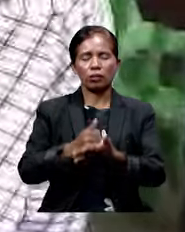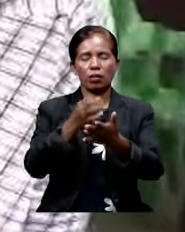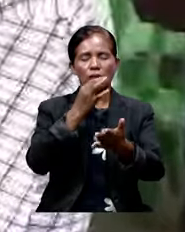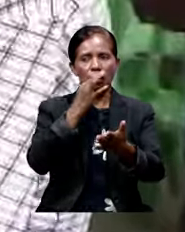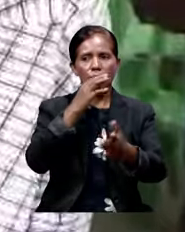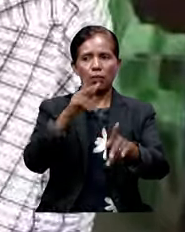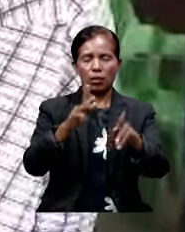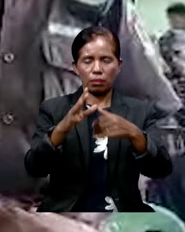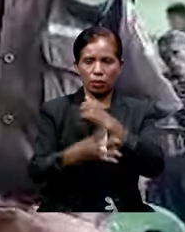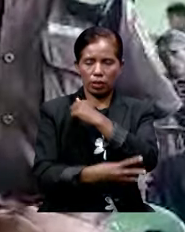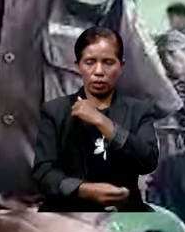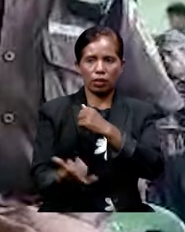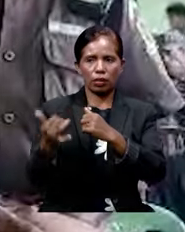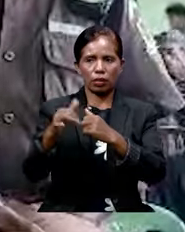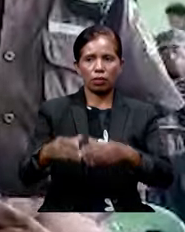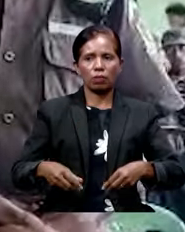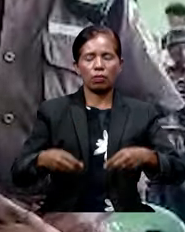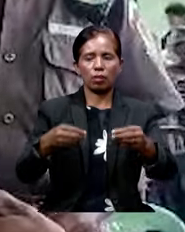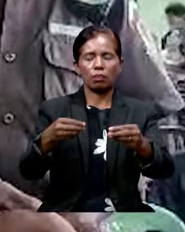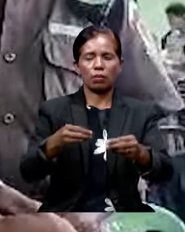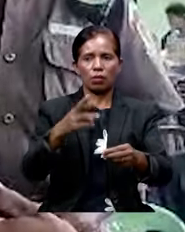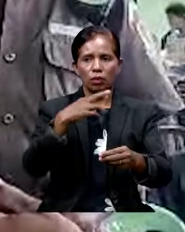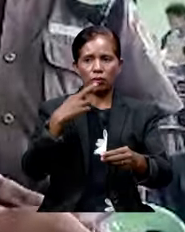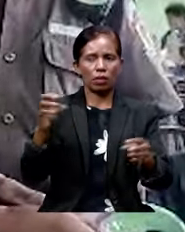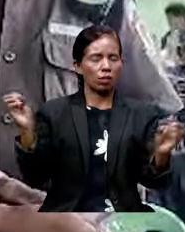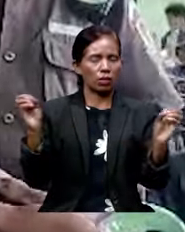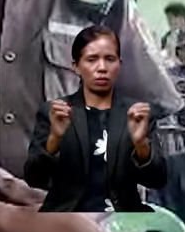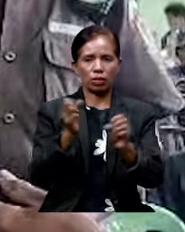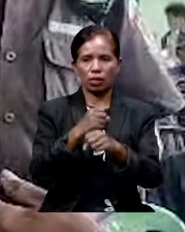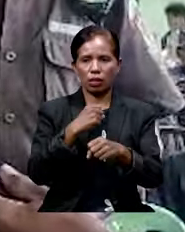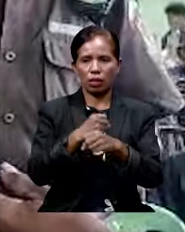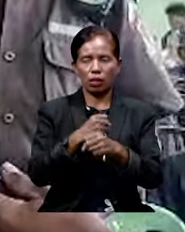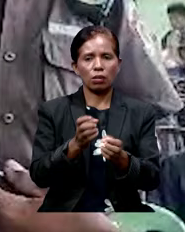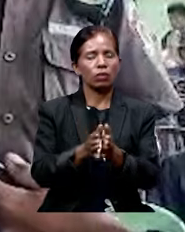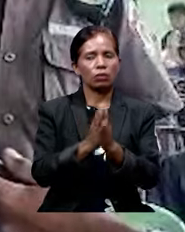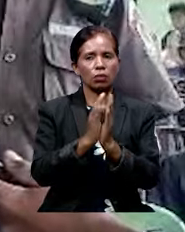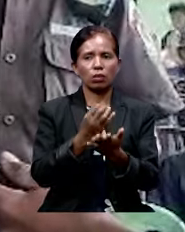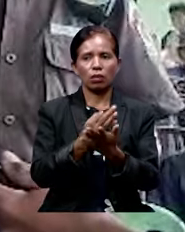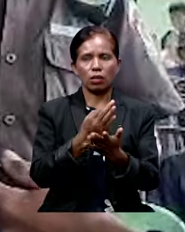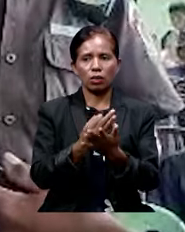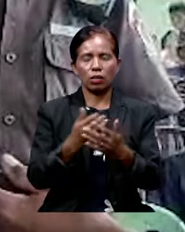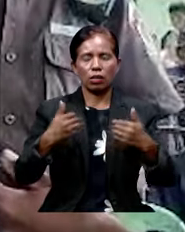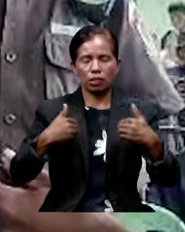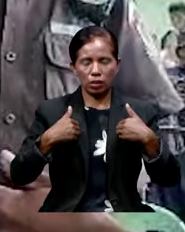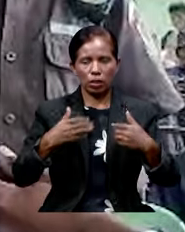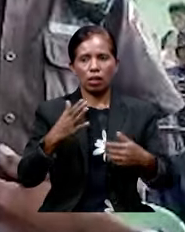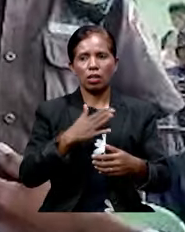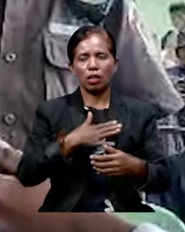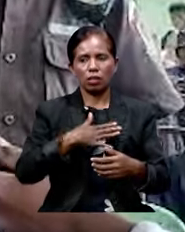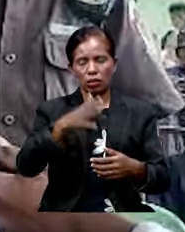sira. Kona ba distribusang laos halo kobransa mai bene konsensia husi ahoni